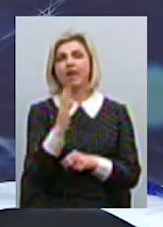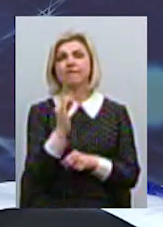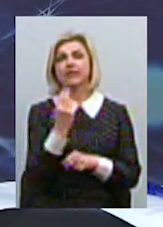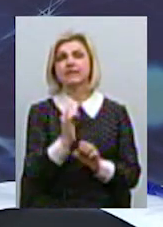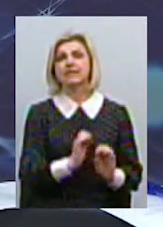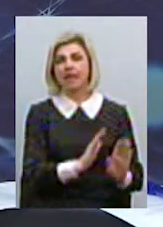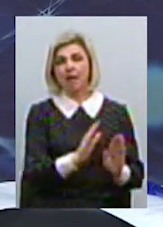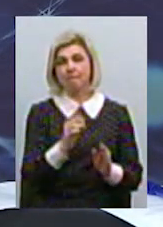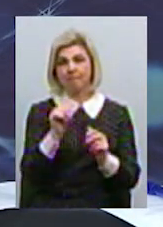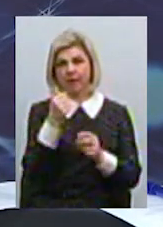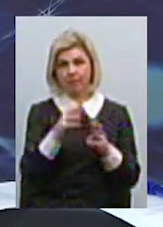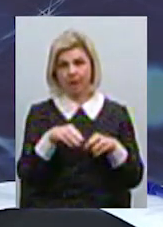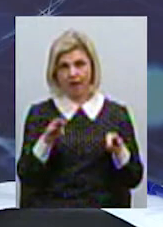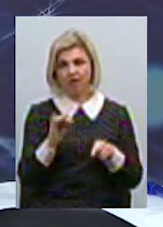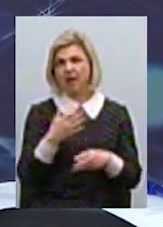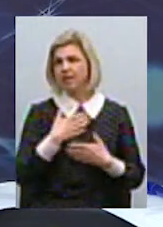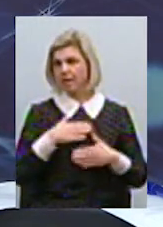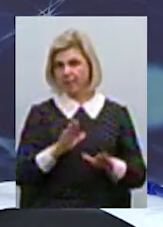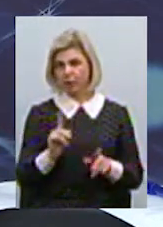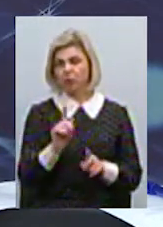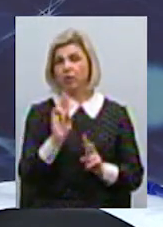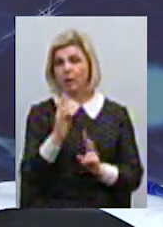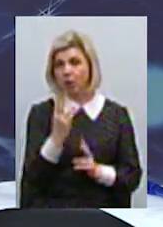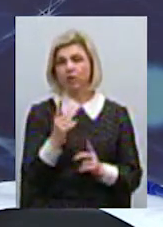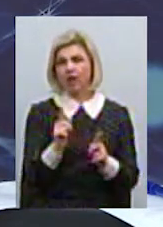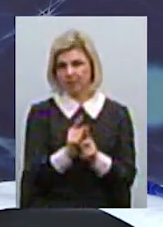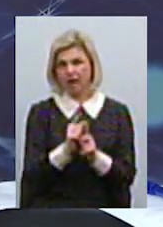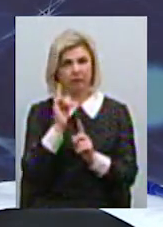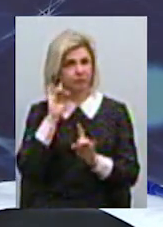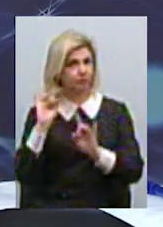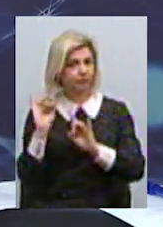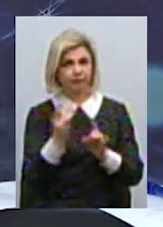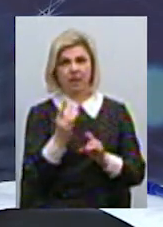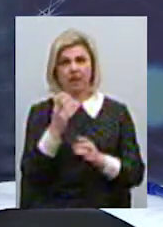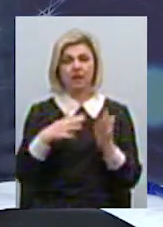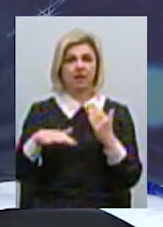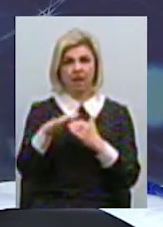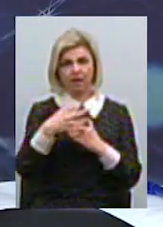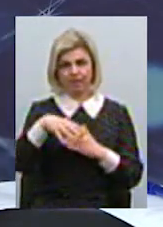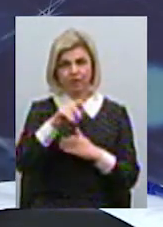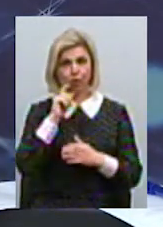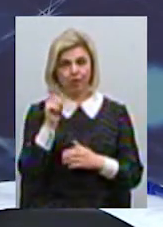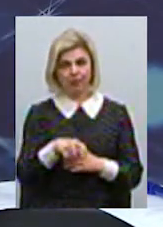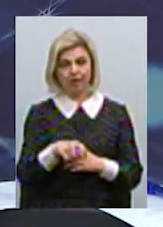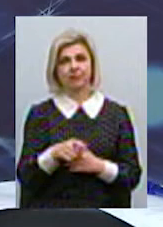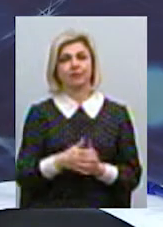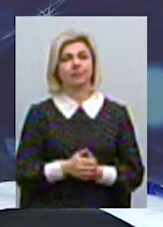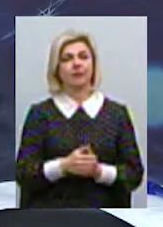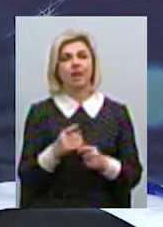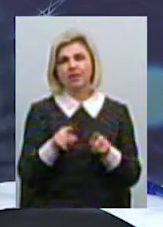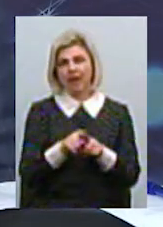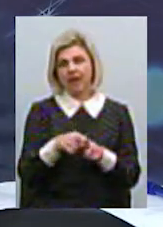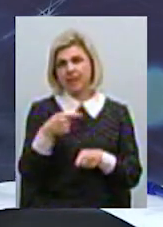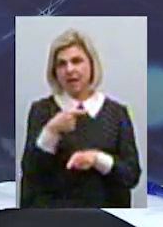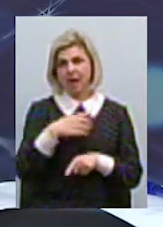І, ну, мабуть, не дуже приємно, що сама Миколаївщина так засвітилася на теренах всієї країни з таким негативом.